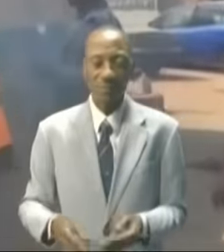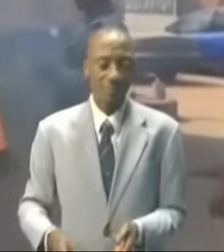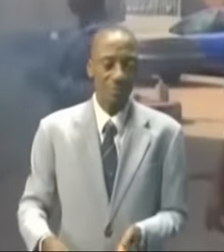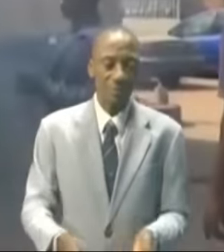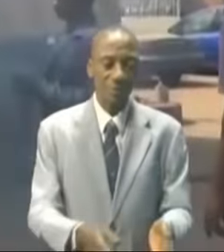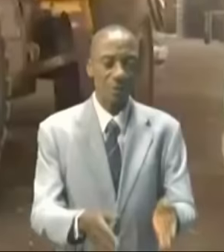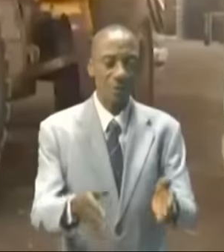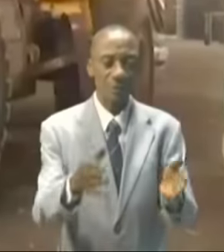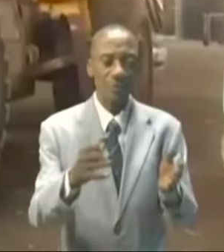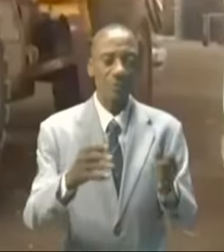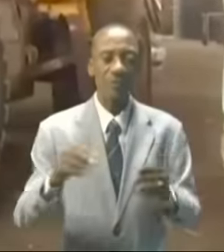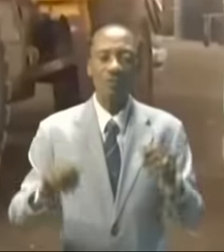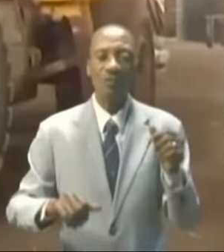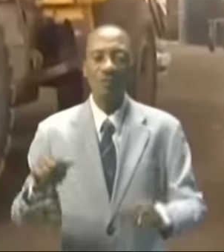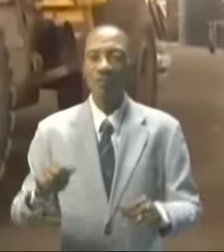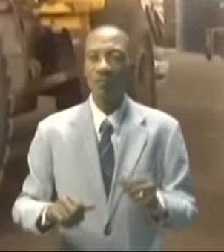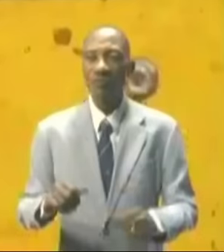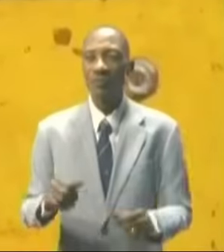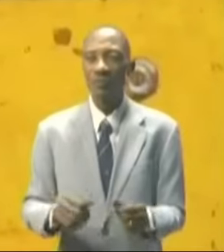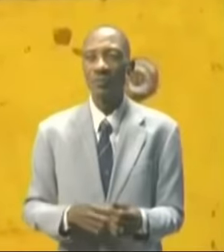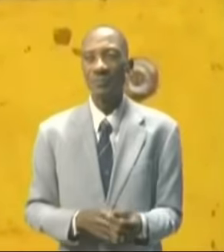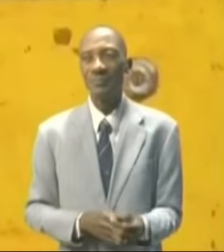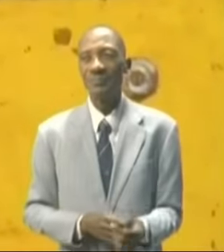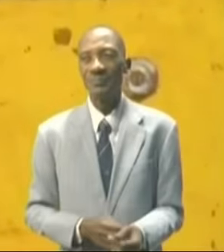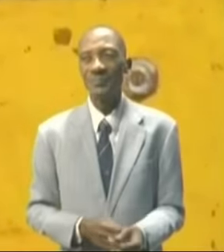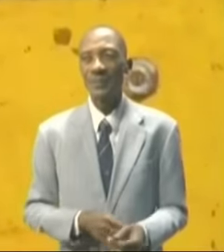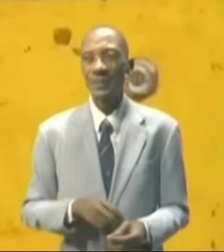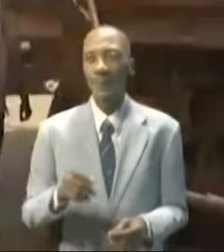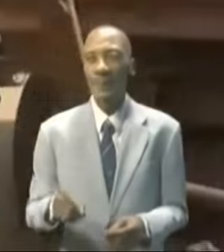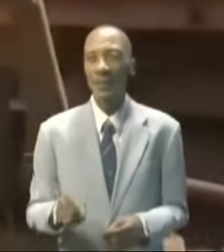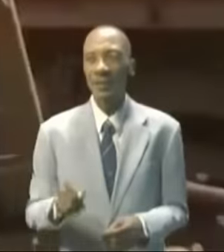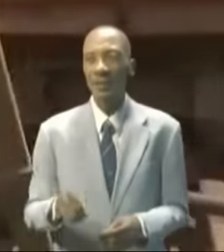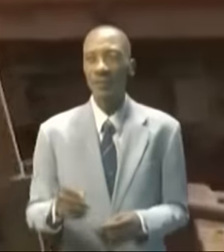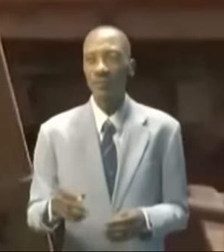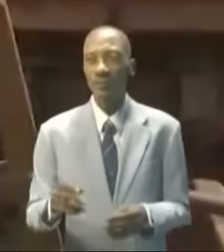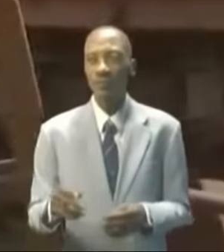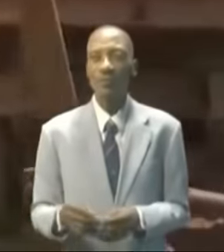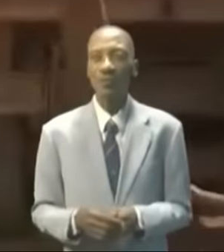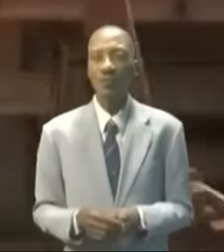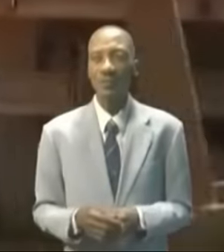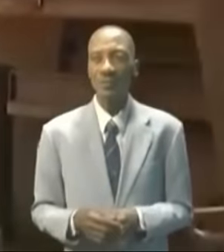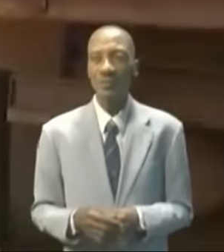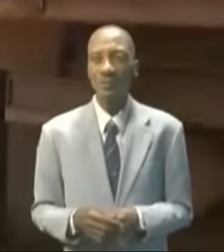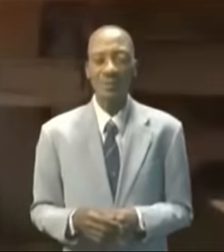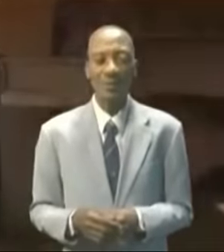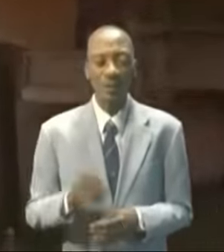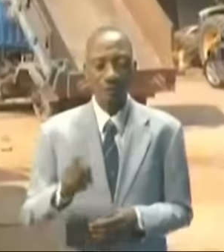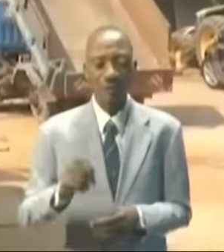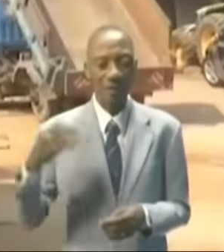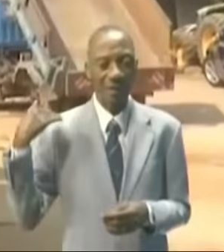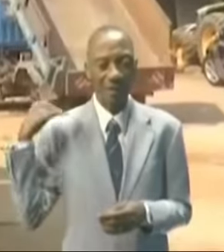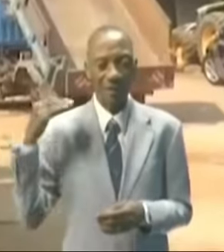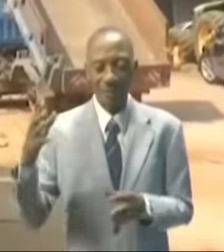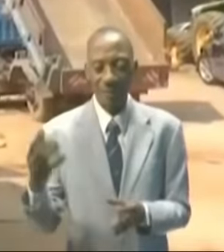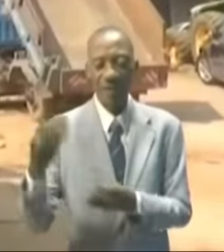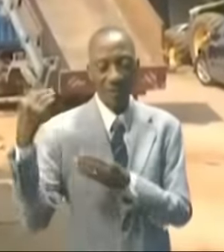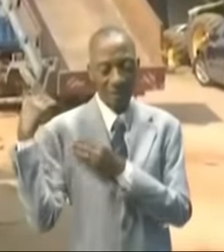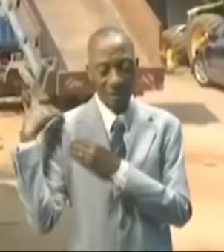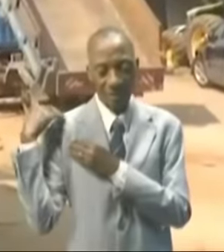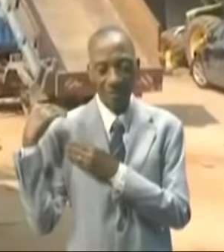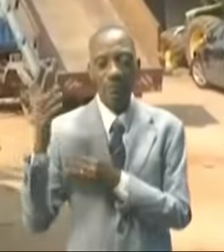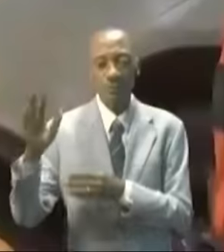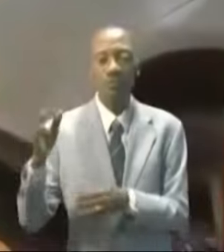de l'ex-Jadoville est pris en charge. Compte tenu du sérieux de l'atelier, des particuliers viennent y réparer